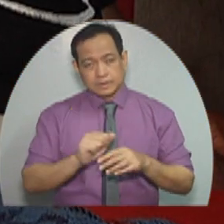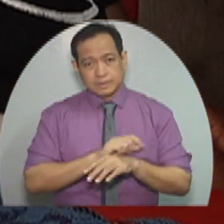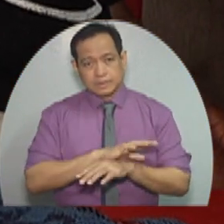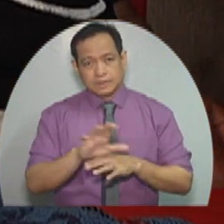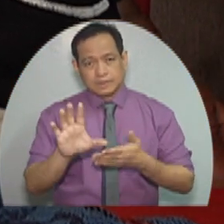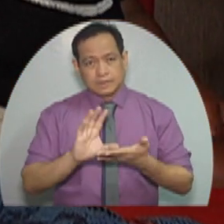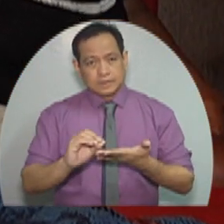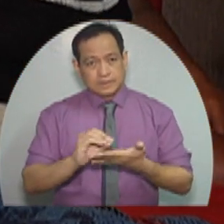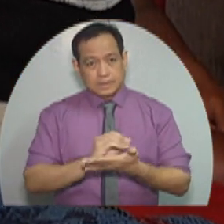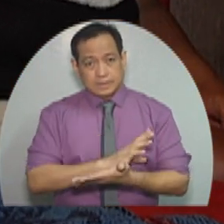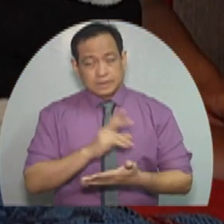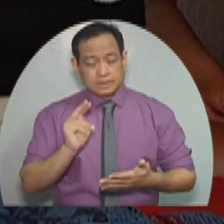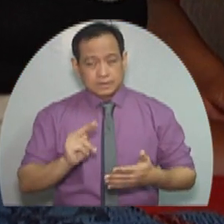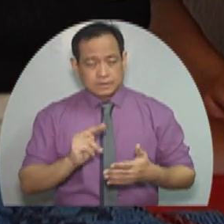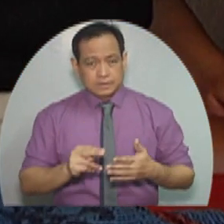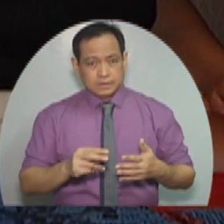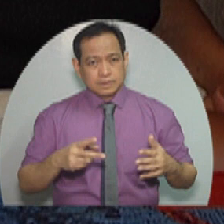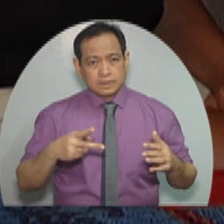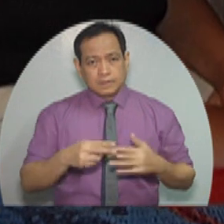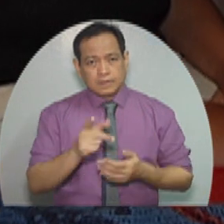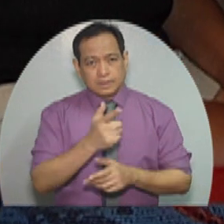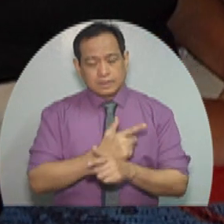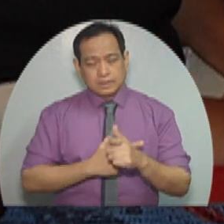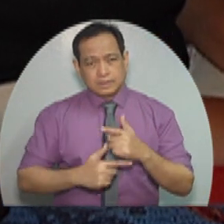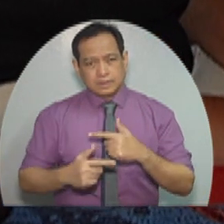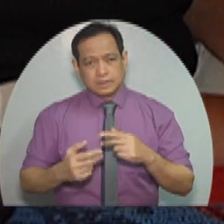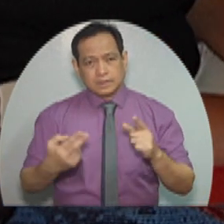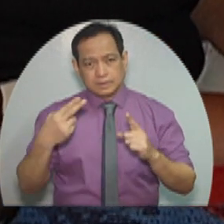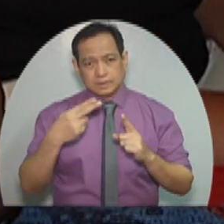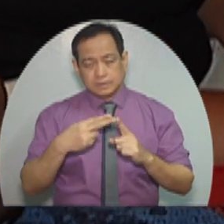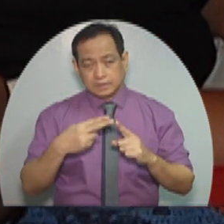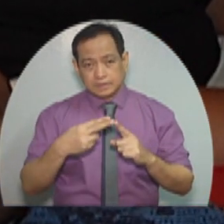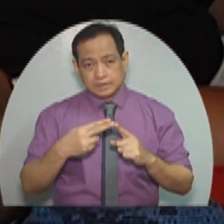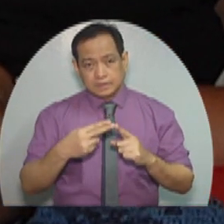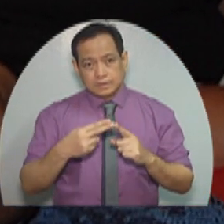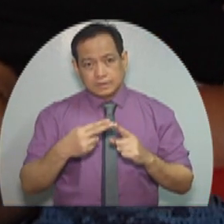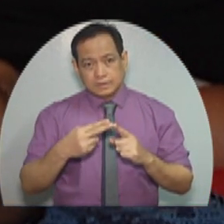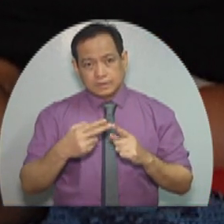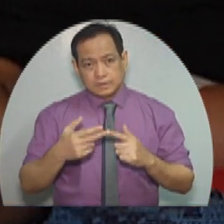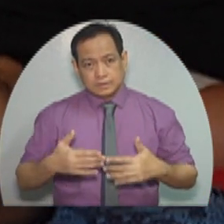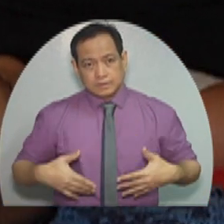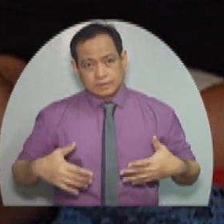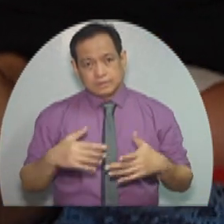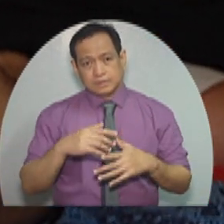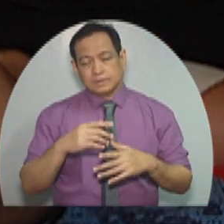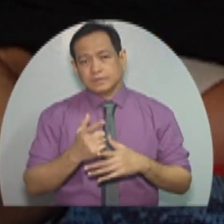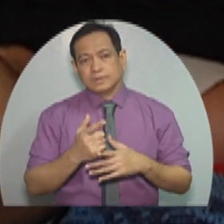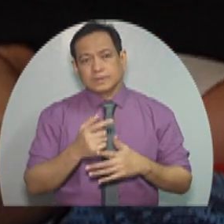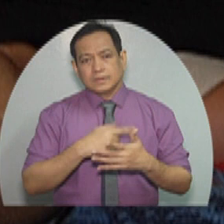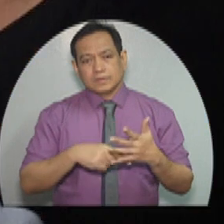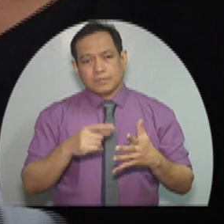Dahil kumalat ang kanyang cancer, kinakailangan putulin ang kanyang paa hanggang sa hita. Hindi naman po ako